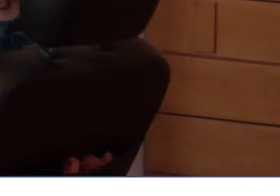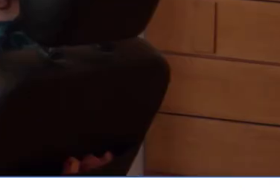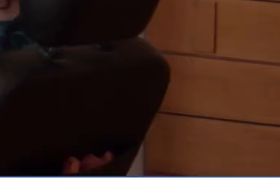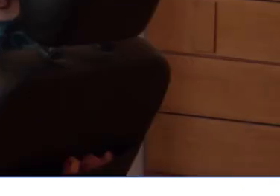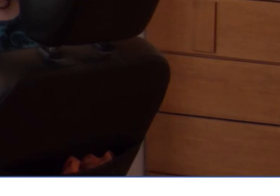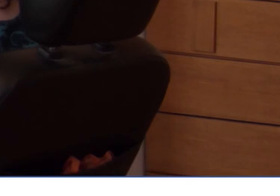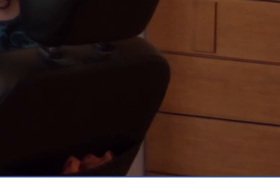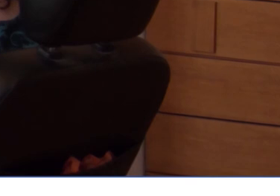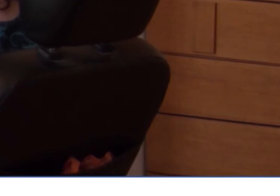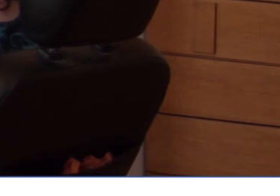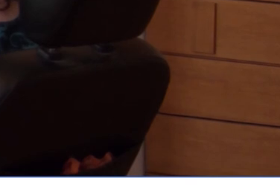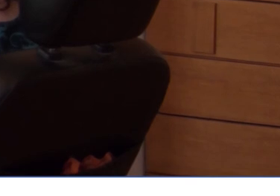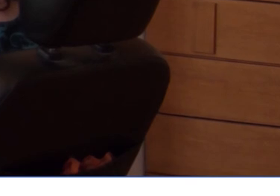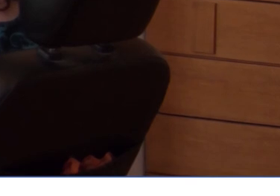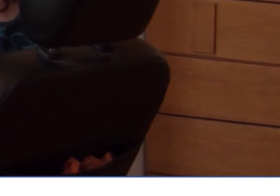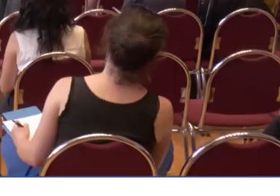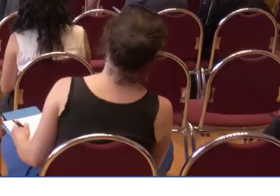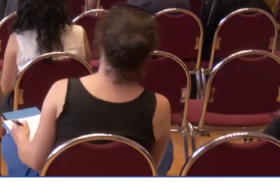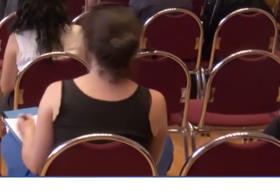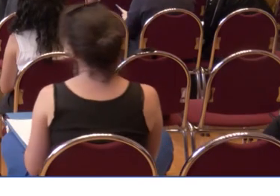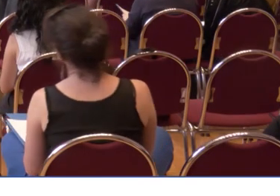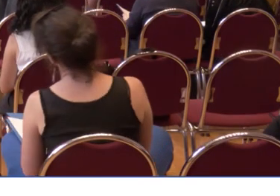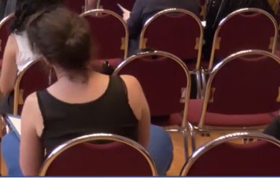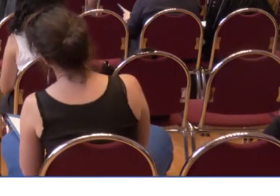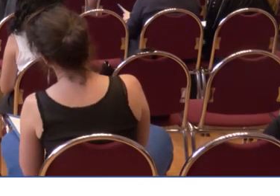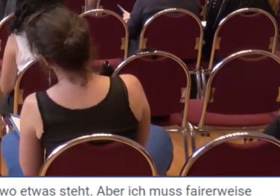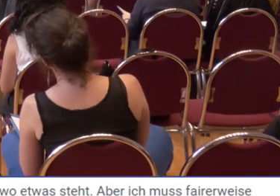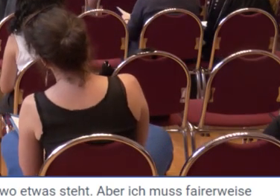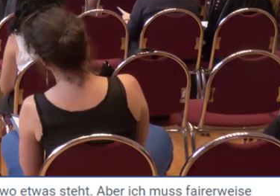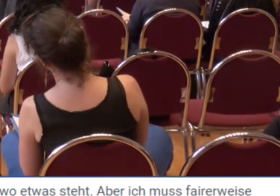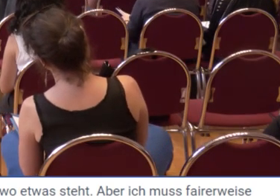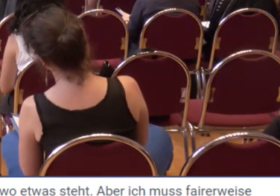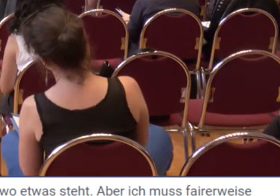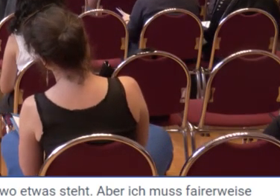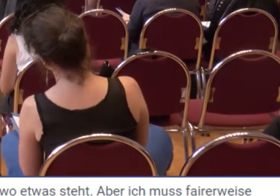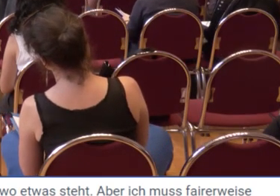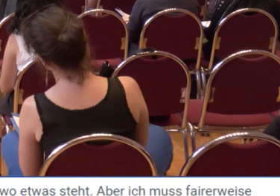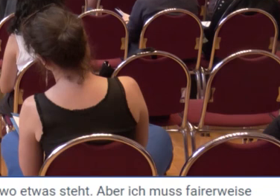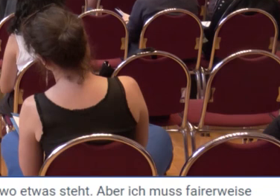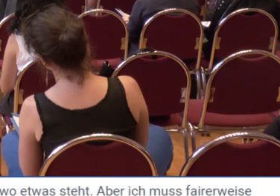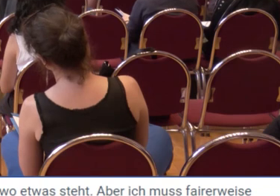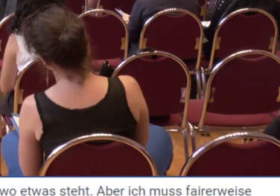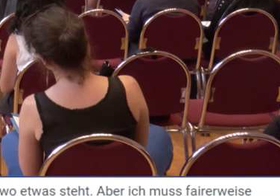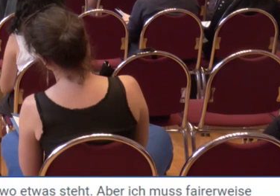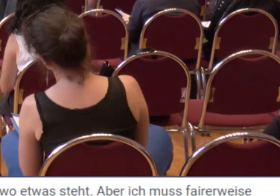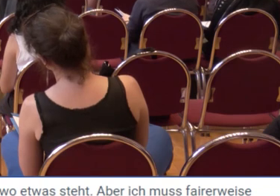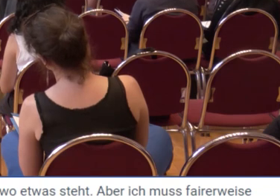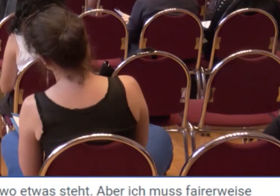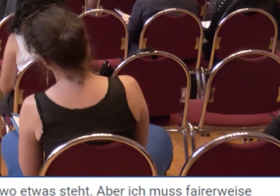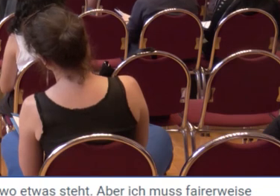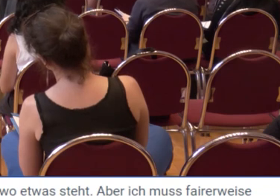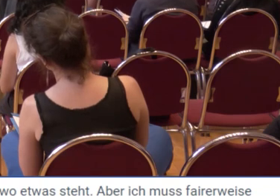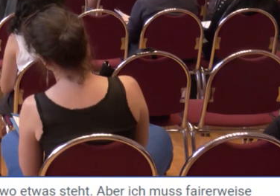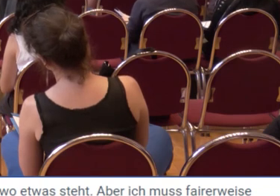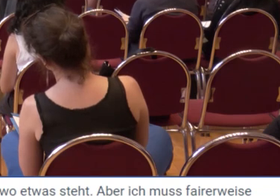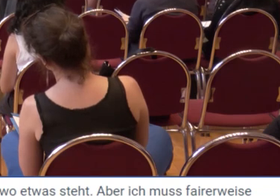aber sie sehen auch die komplizierten verfahrenschritte ne eine Gesamtkonferenz durchzuführen eine Bedarfsermittlung durchzuführen